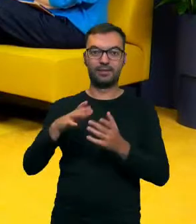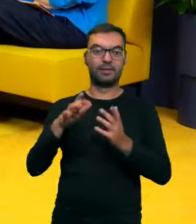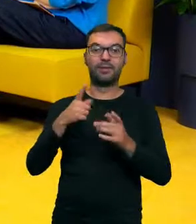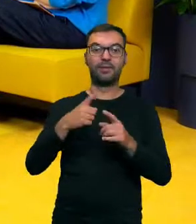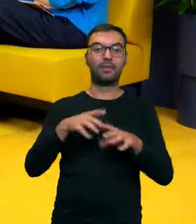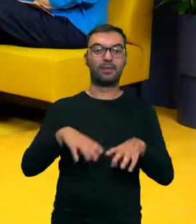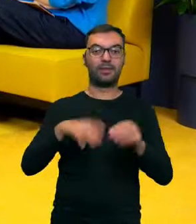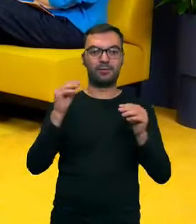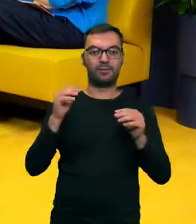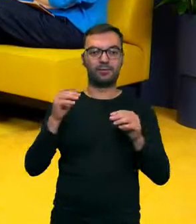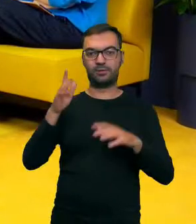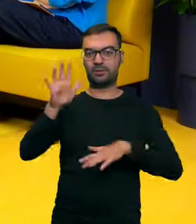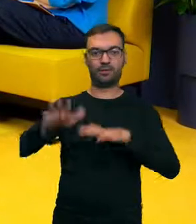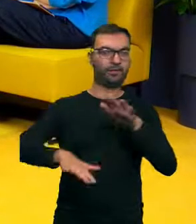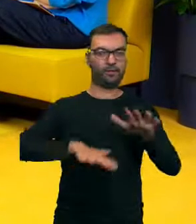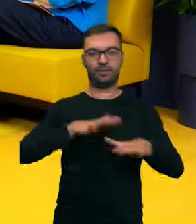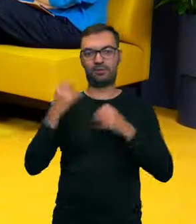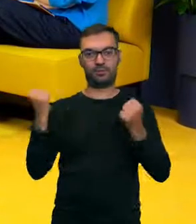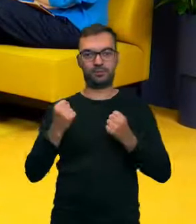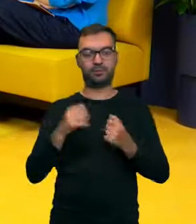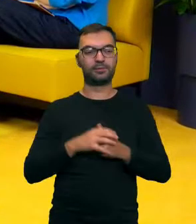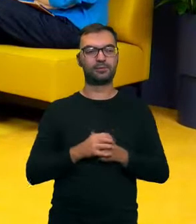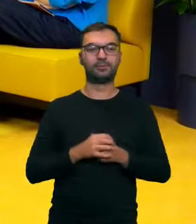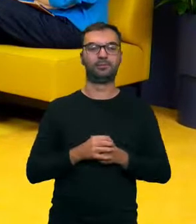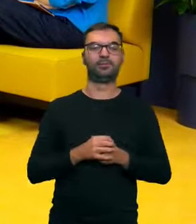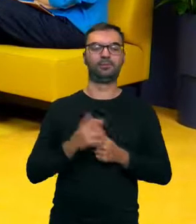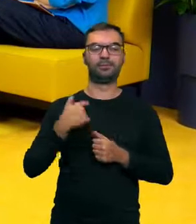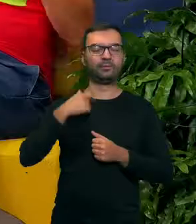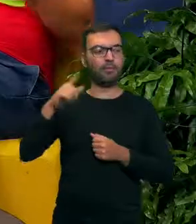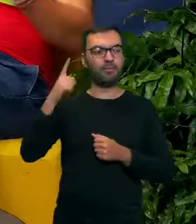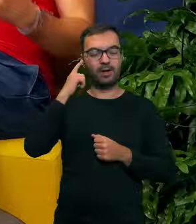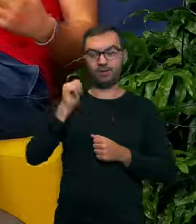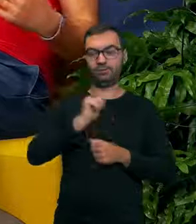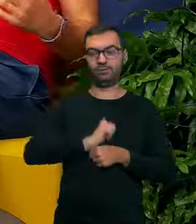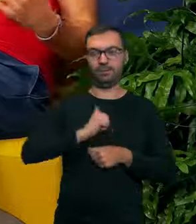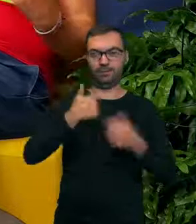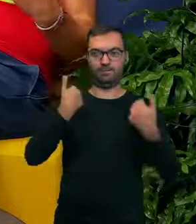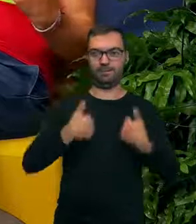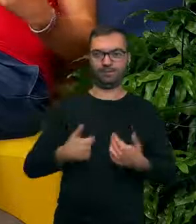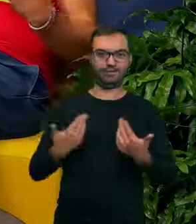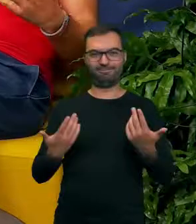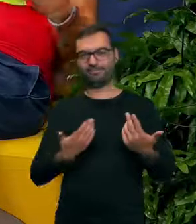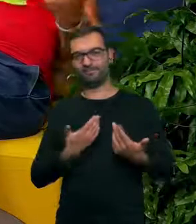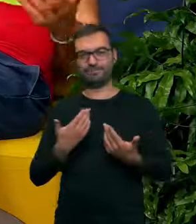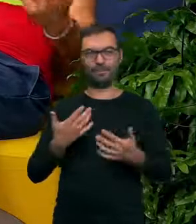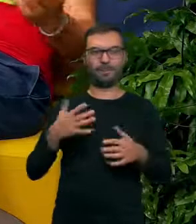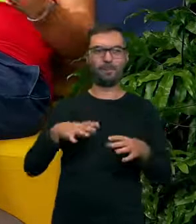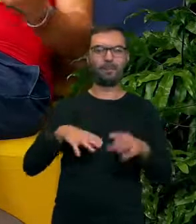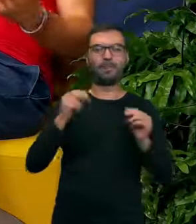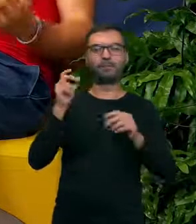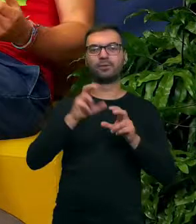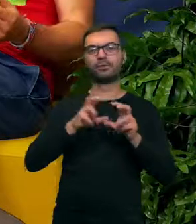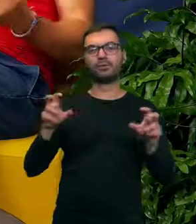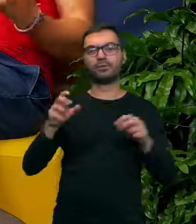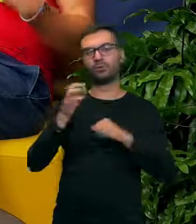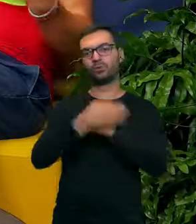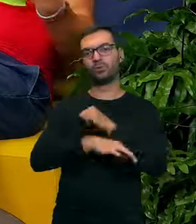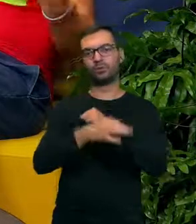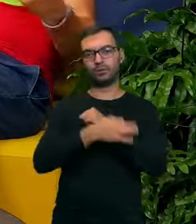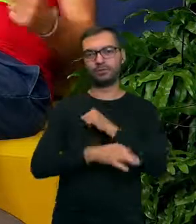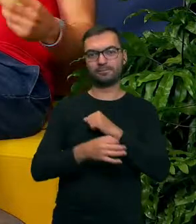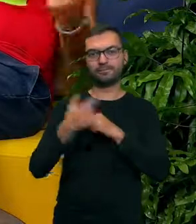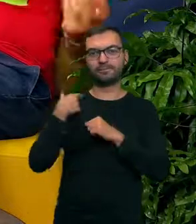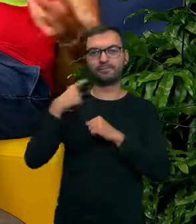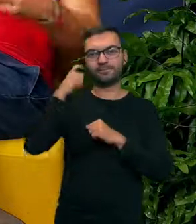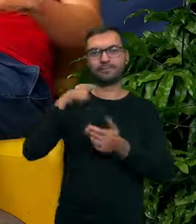na początku przecież jest dosyć zagubiony. Tak. I ja, nie wiem, ja pamiętam siebie, nie wiem, na początku studiów i jakby